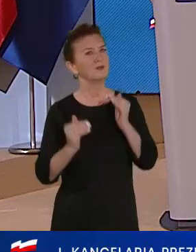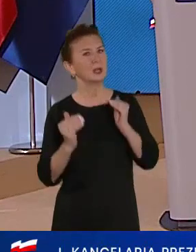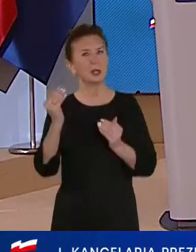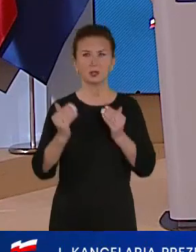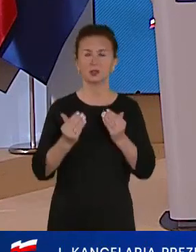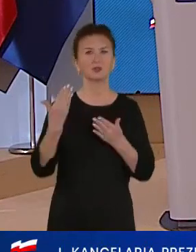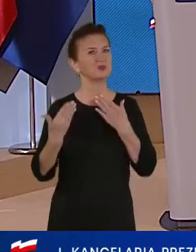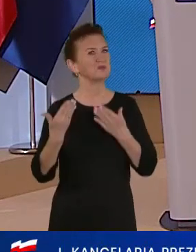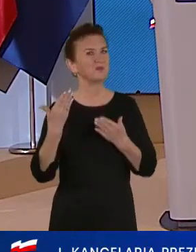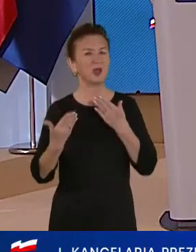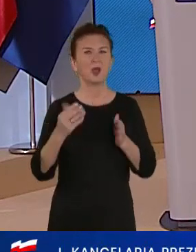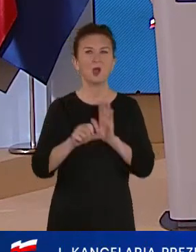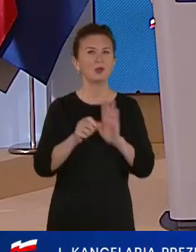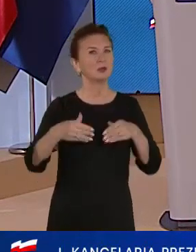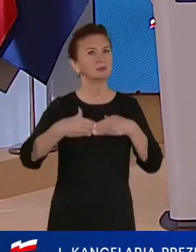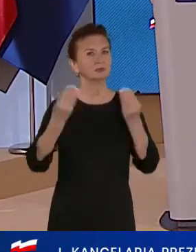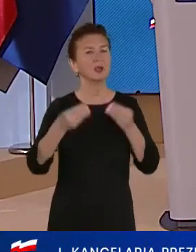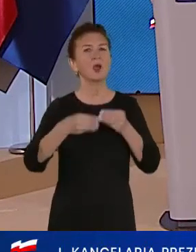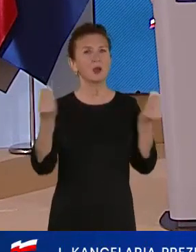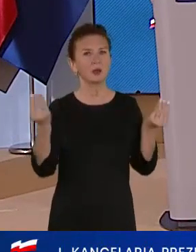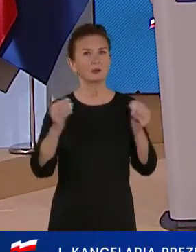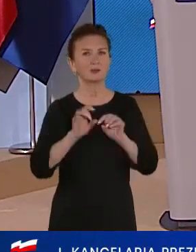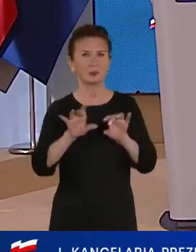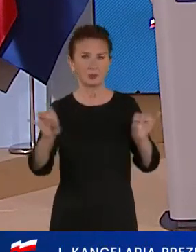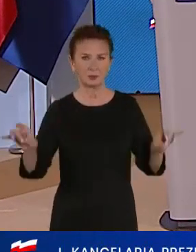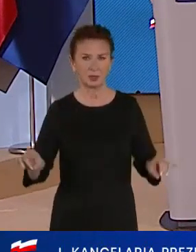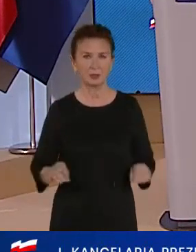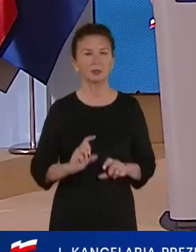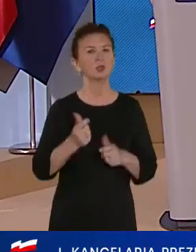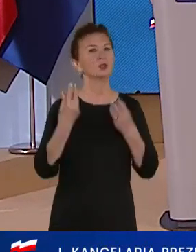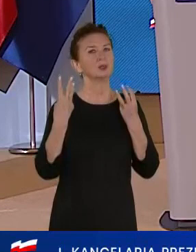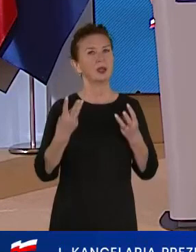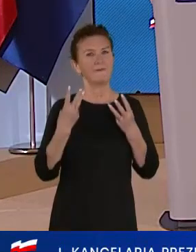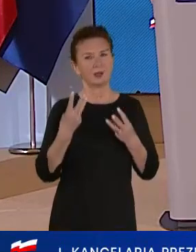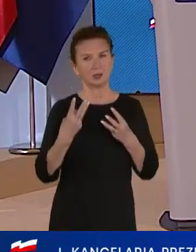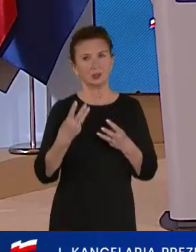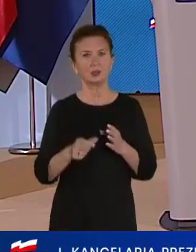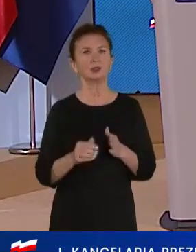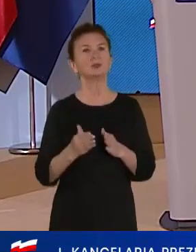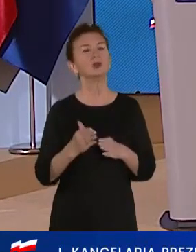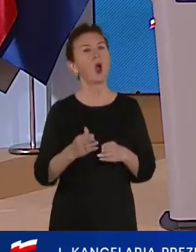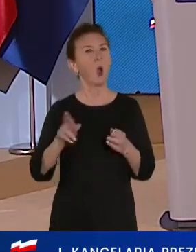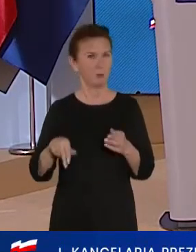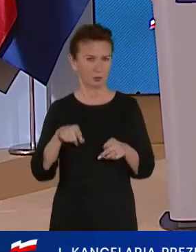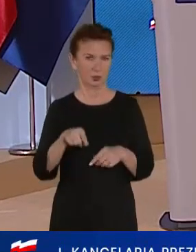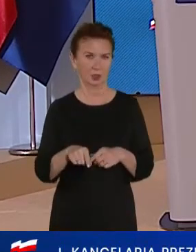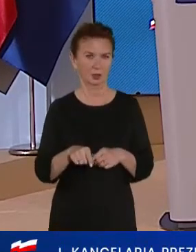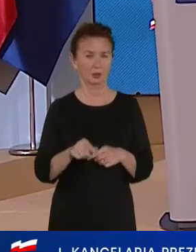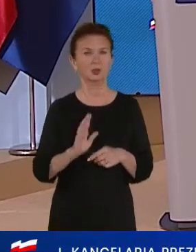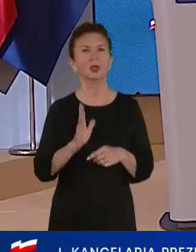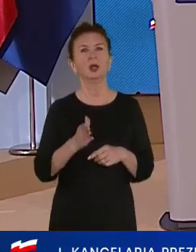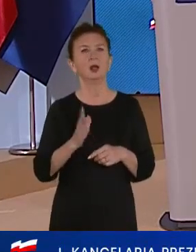od rozwoju pandemii. I to, co jest najważniejsze, oprócz tego, że wprowadzamy